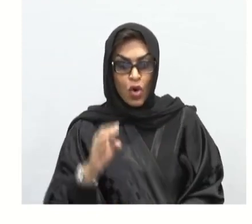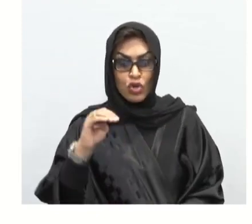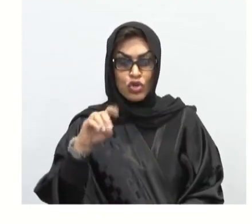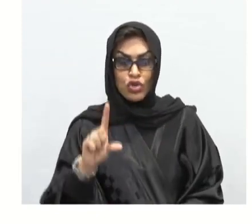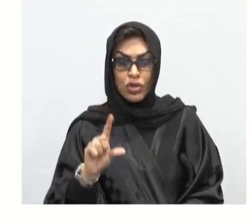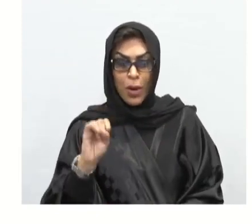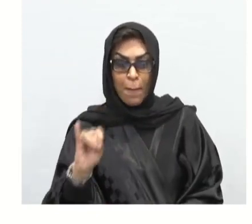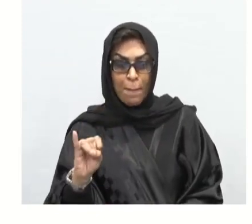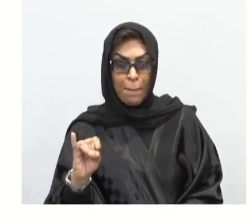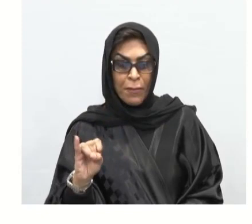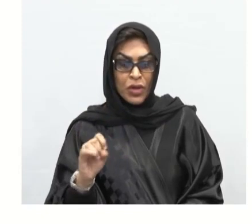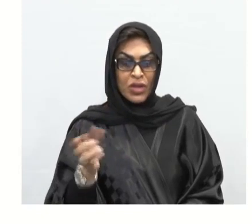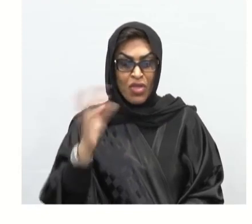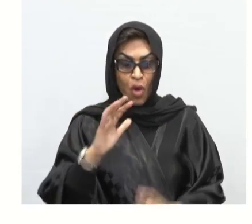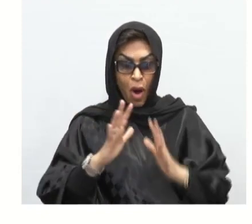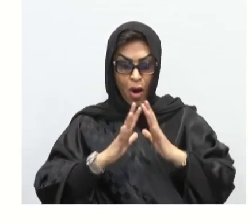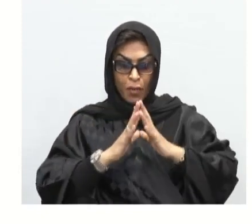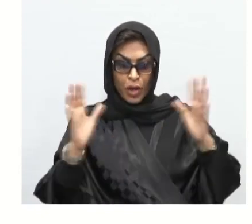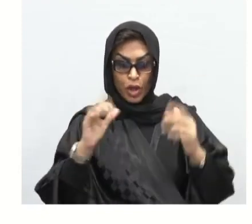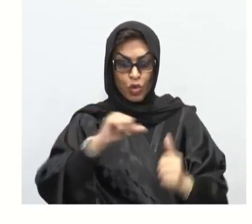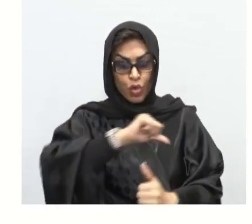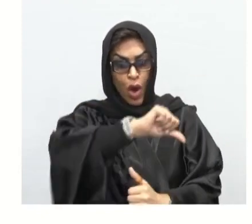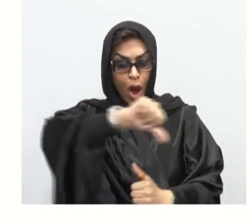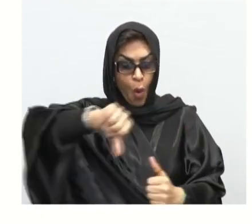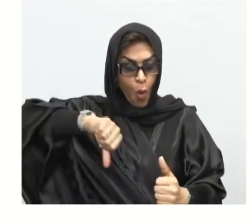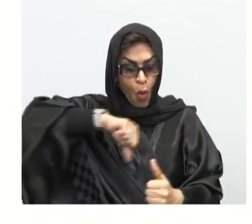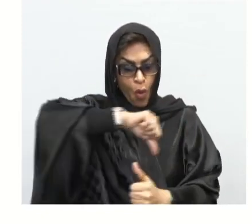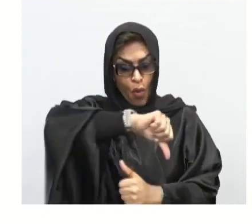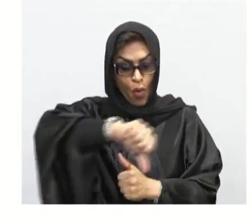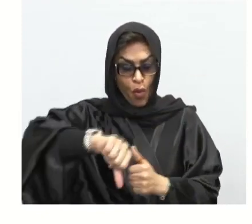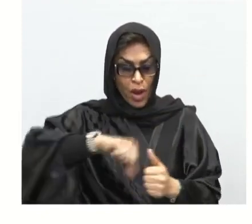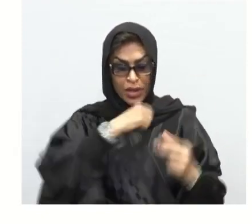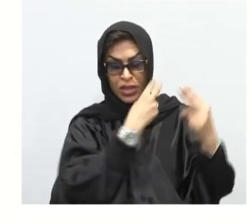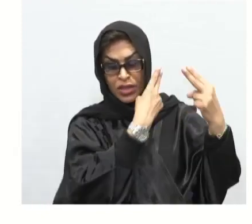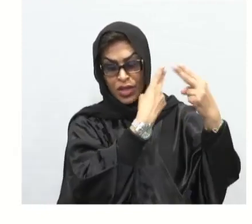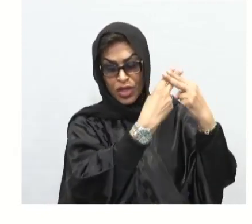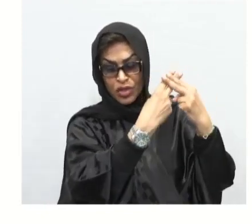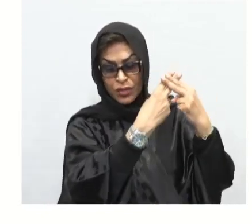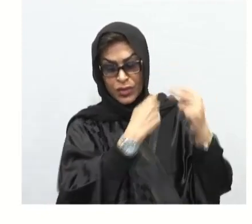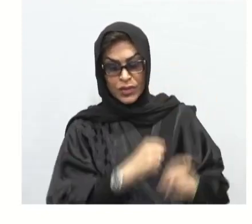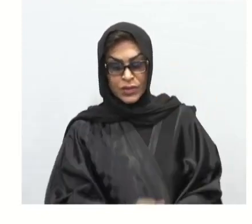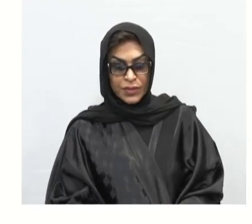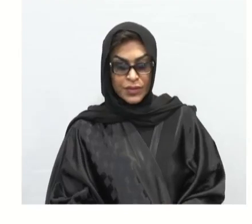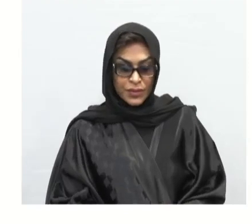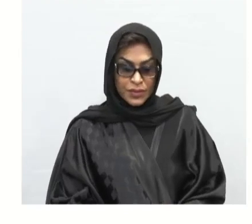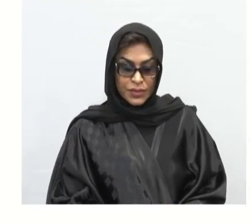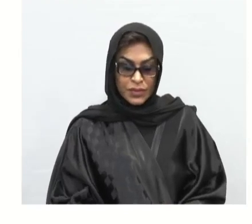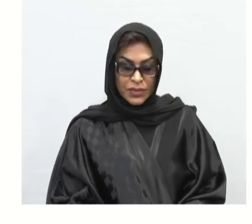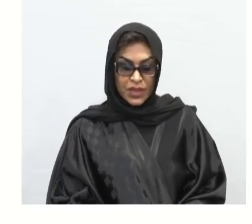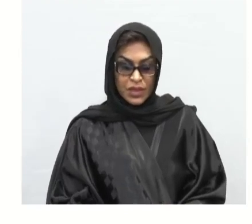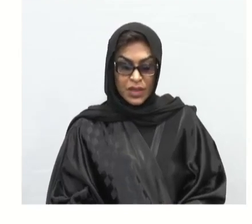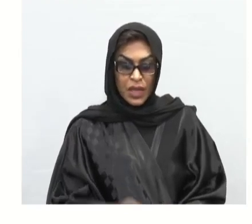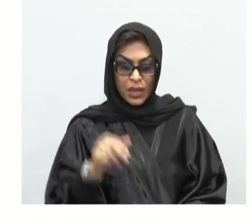بان الكوكب هو جرم ضخم يدور حول نجم كذلك طالب وطالبتي